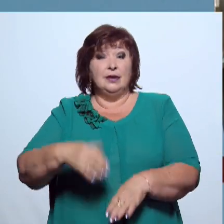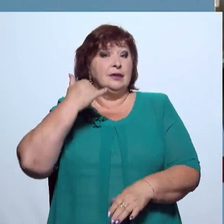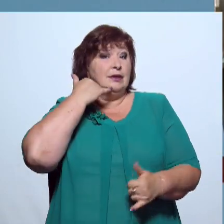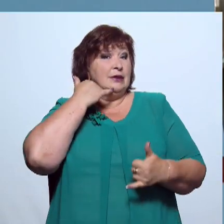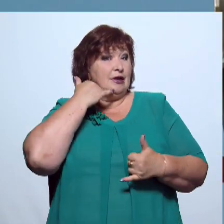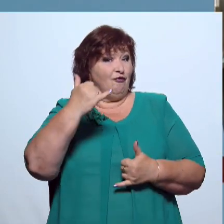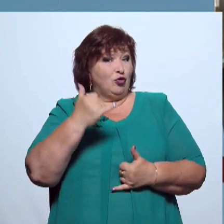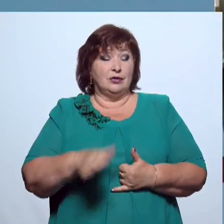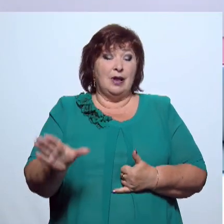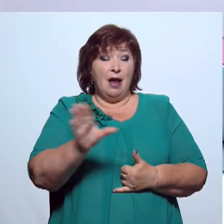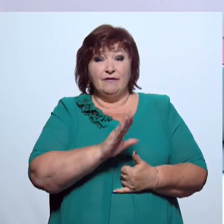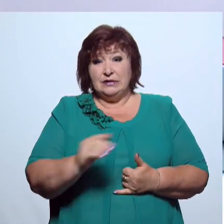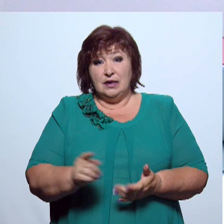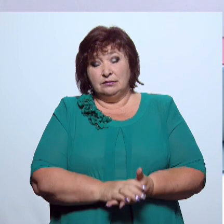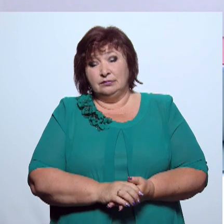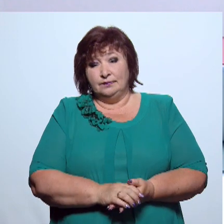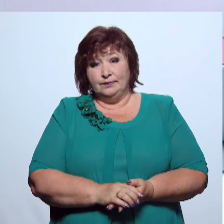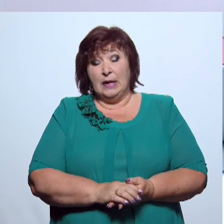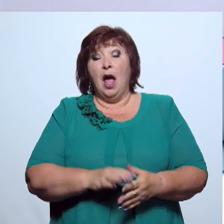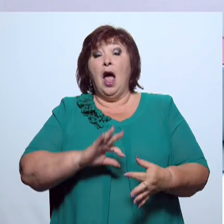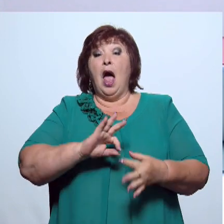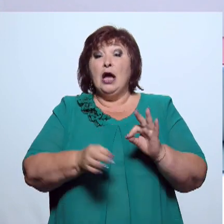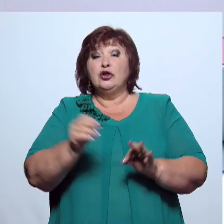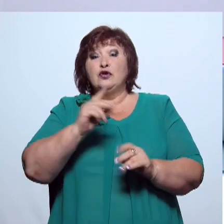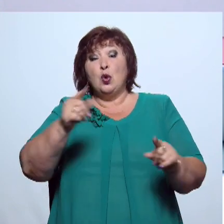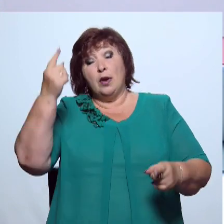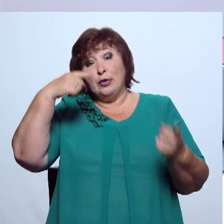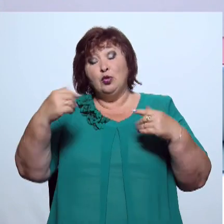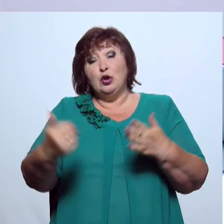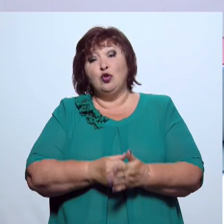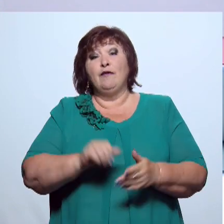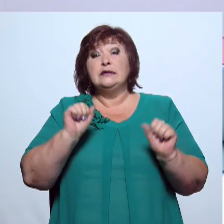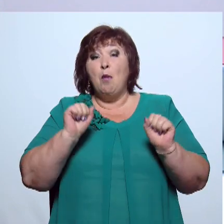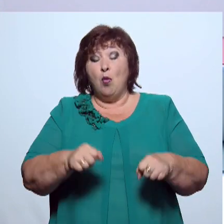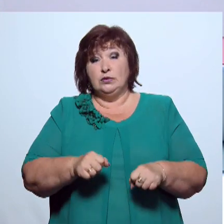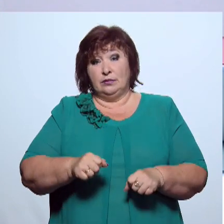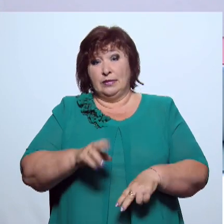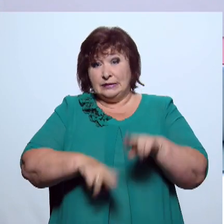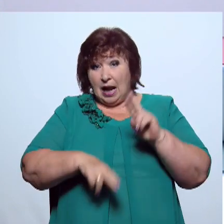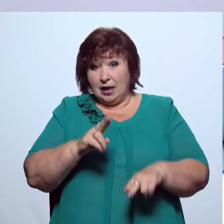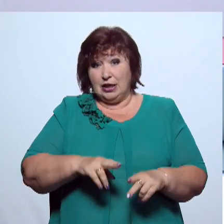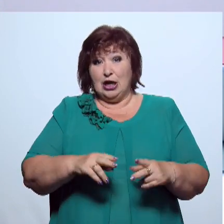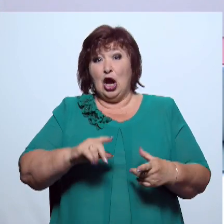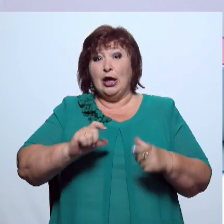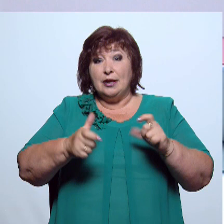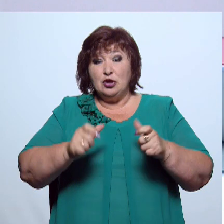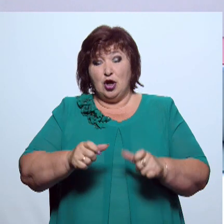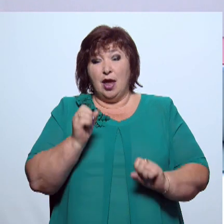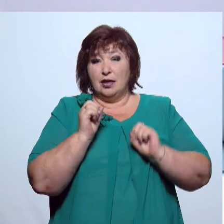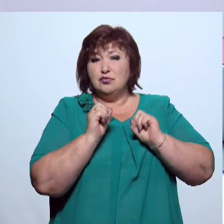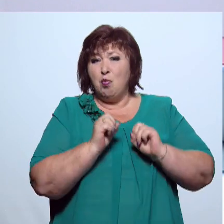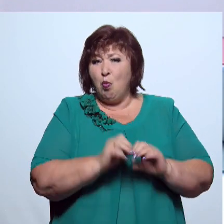7 площадок. А ижевские школьники придумали новый способ изготовления строительных кирпичей из мусора. Проектом